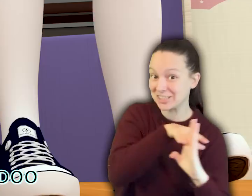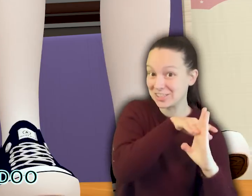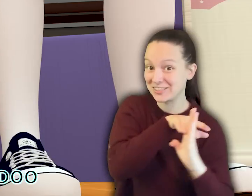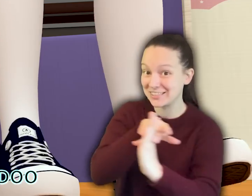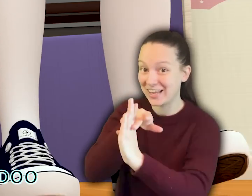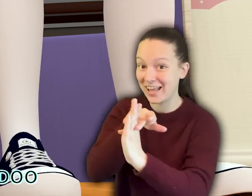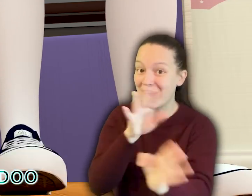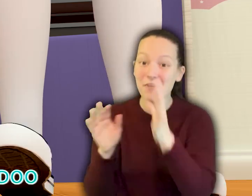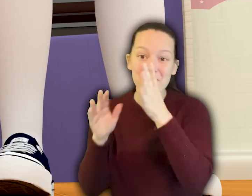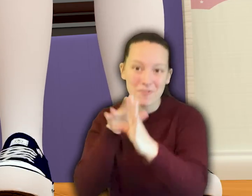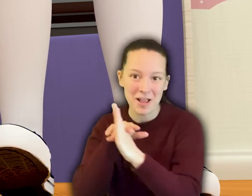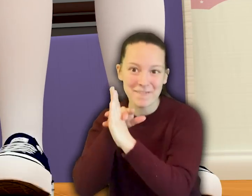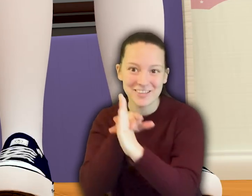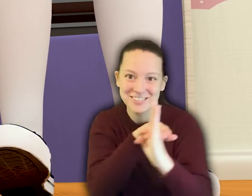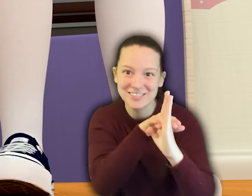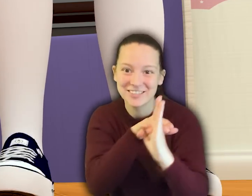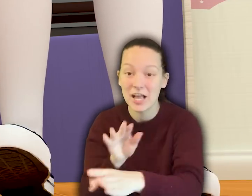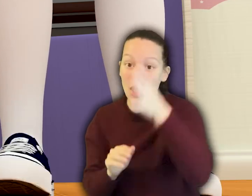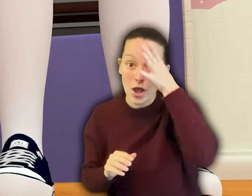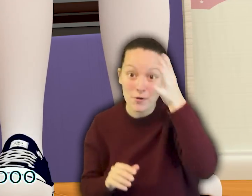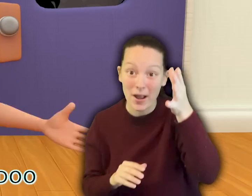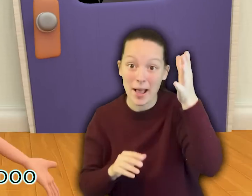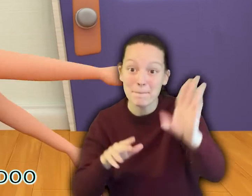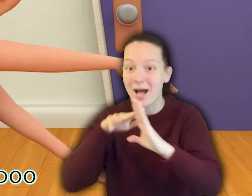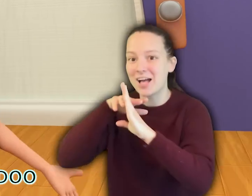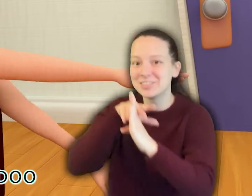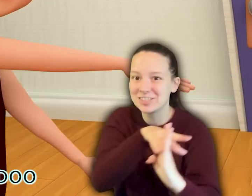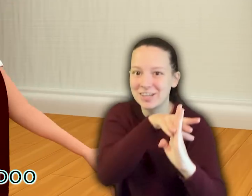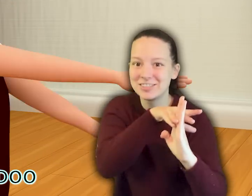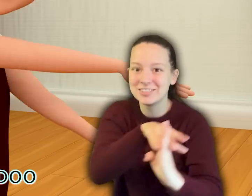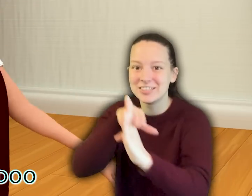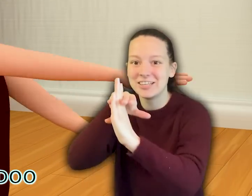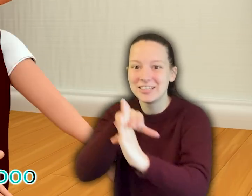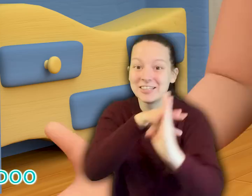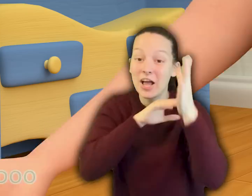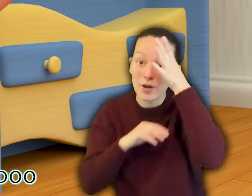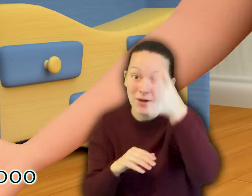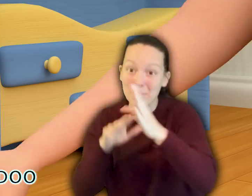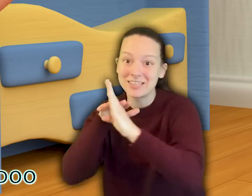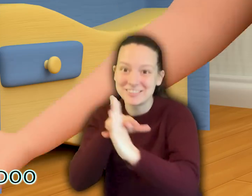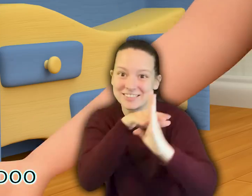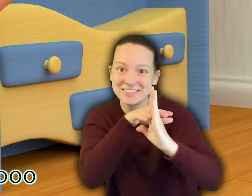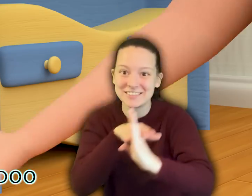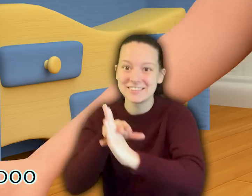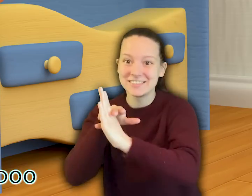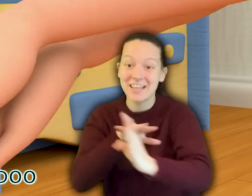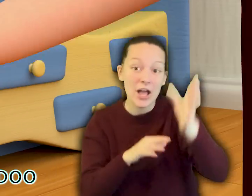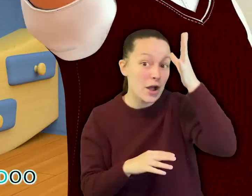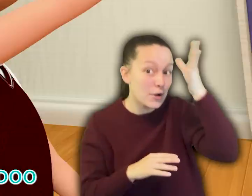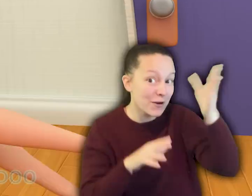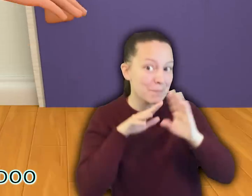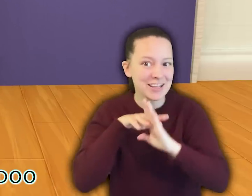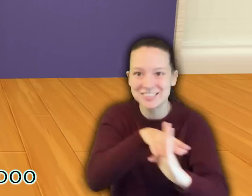Grandma shark doo dooo doo doo doo doo Grandma shark grandpa shark doo dooo doo doo doo doo grandpa shark doo doo